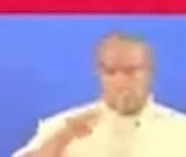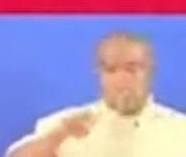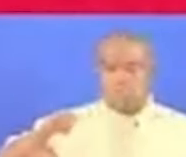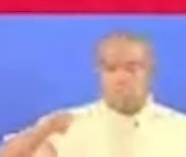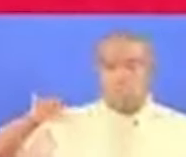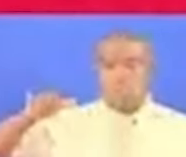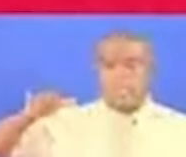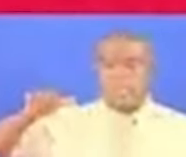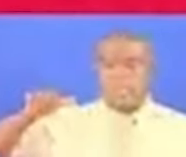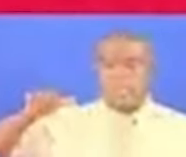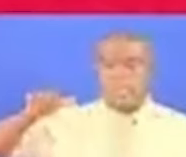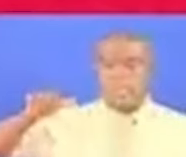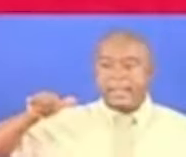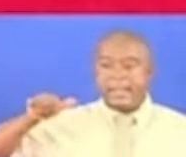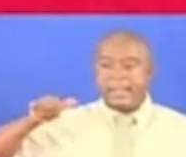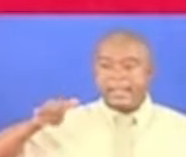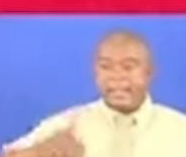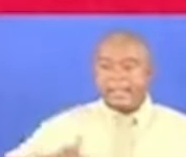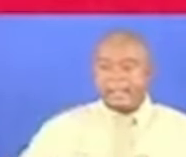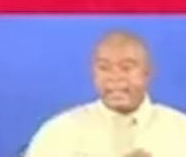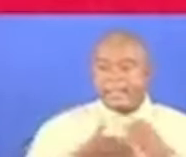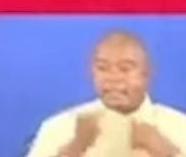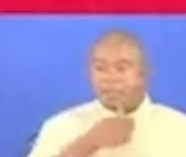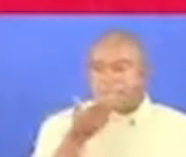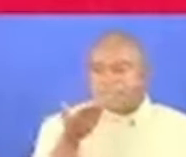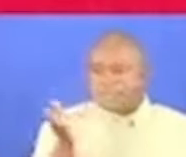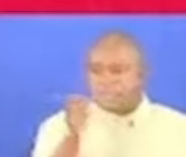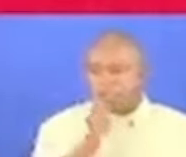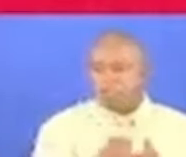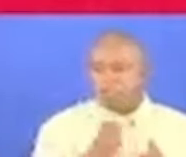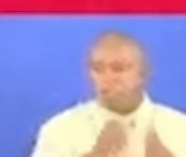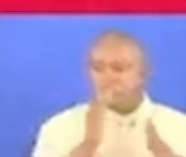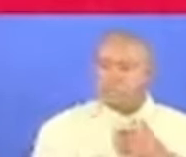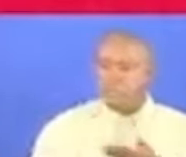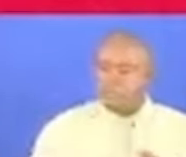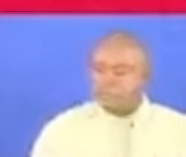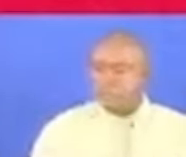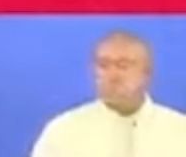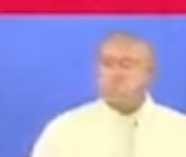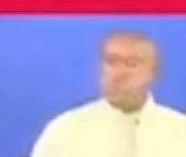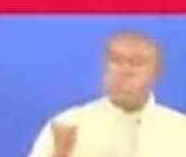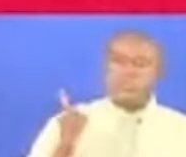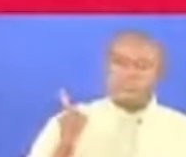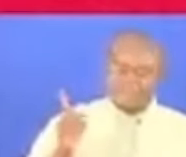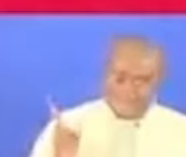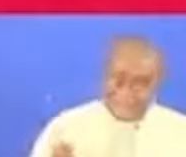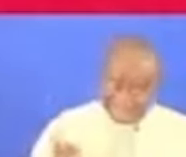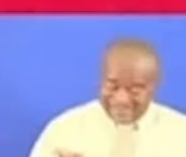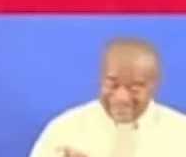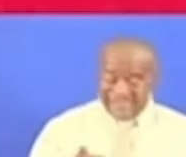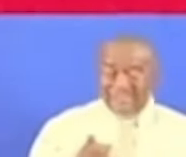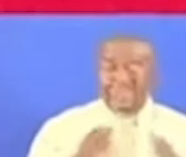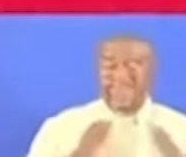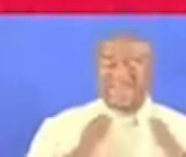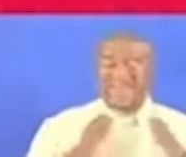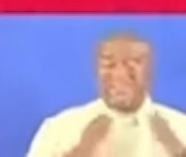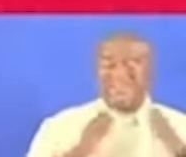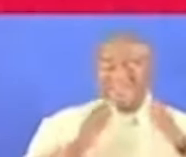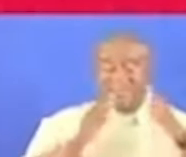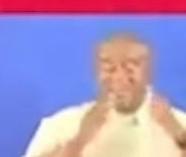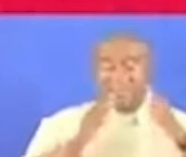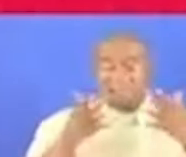naibu wazir wa Wiz Ya ya ofisi ya wazir mku sera bunge na urati mhh Lia feles mw